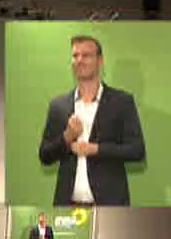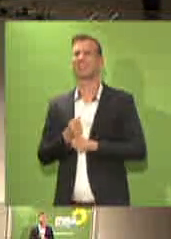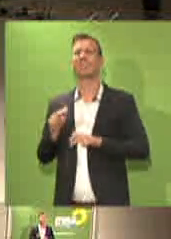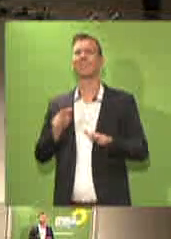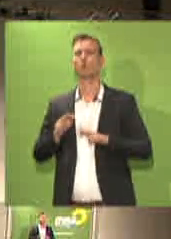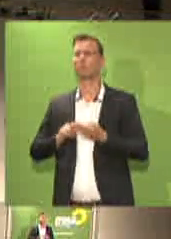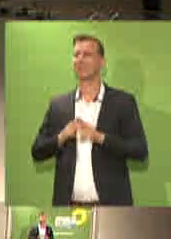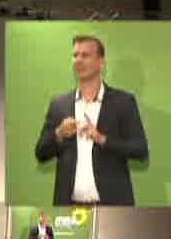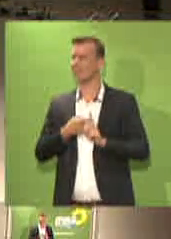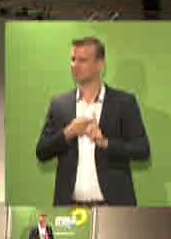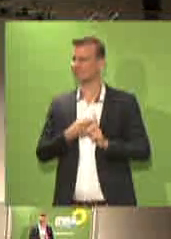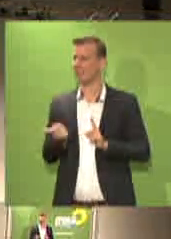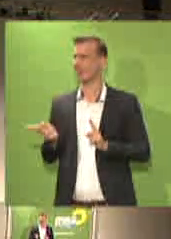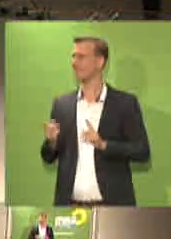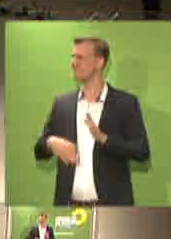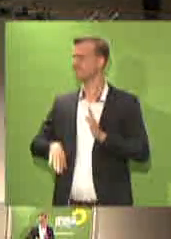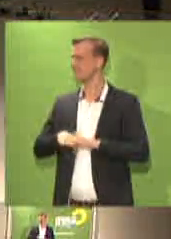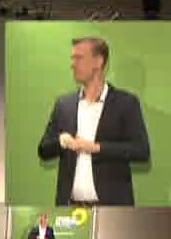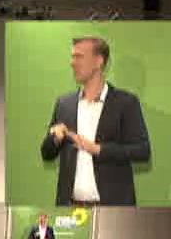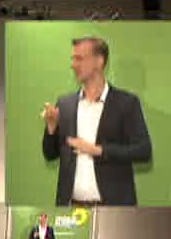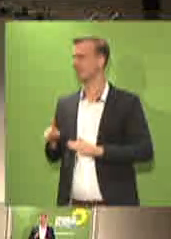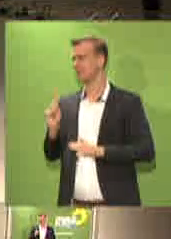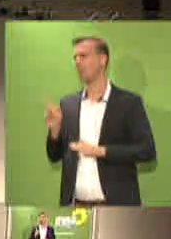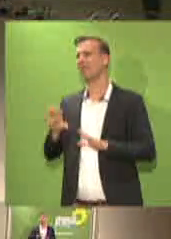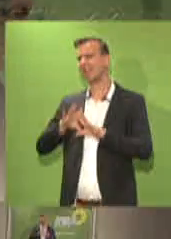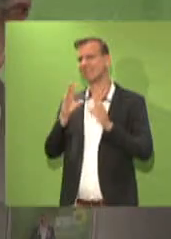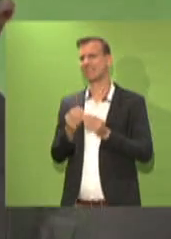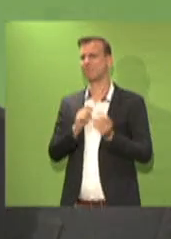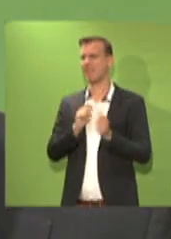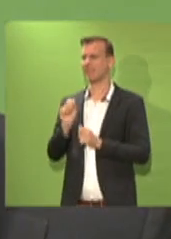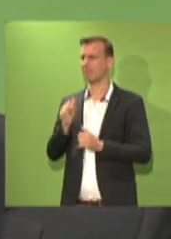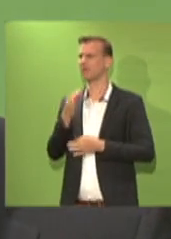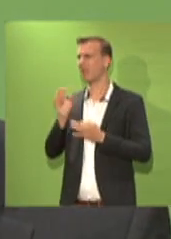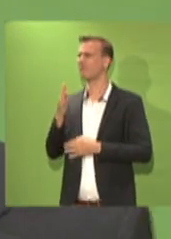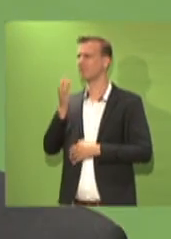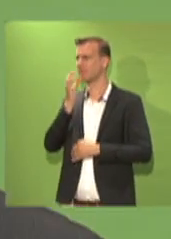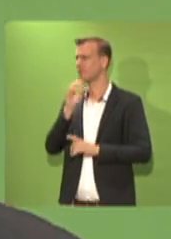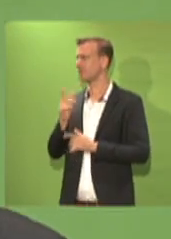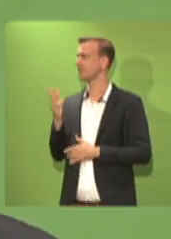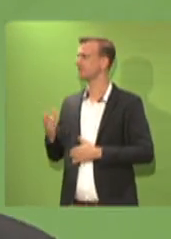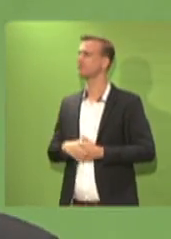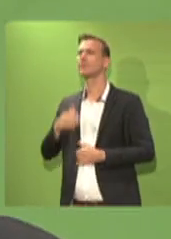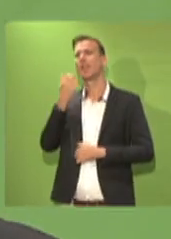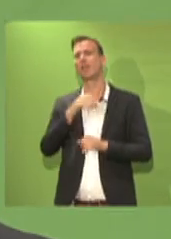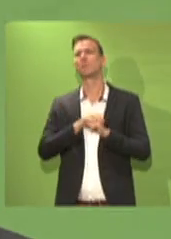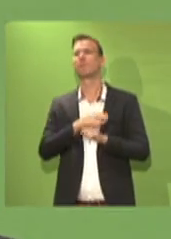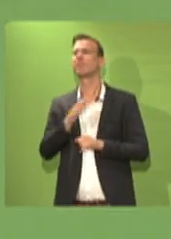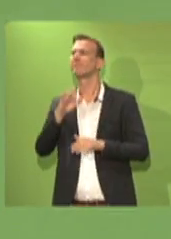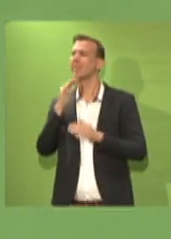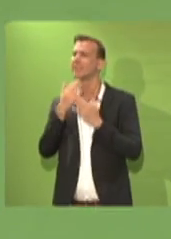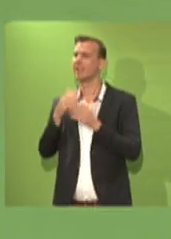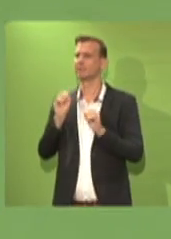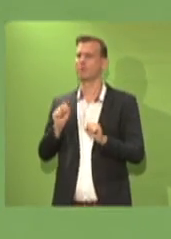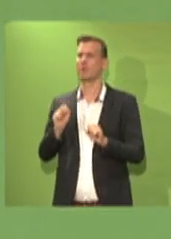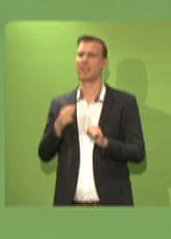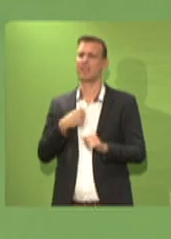Regierungsmitglieder komplett und komplettierst hier nochmal unseren gesamten Antrag. Bitte schön, auch du hast 4 Minuten Zeit. Liebe Freundinnen und Freunde, ja, schönen Dank für die